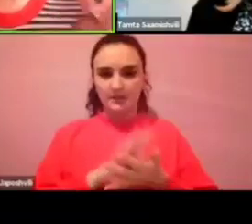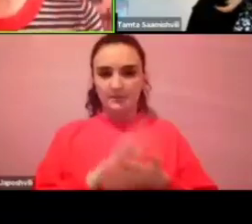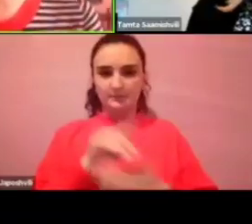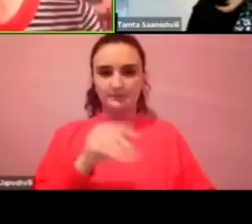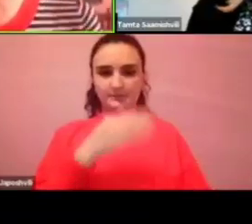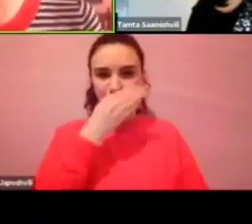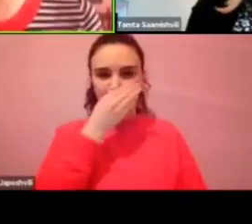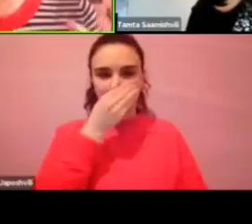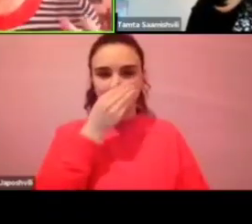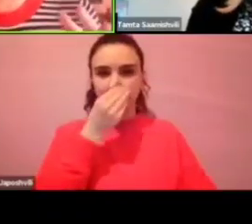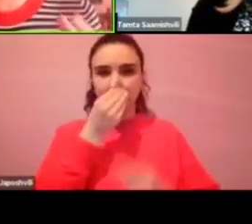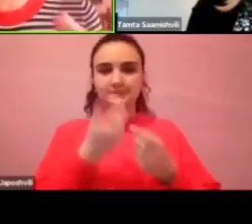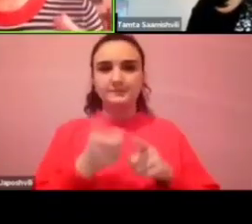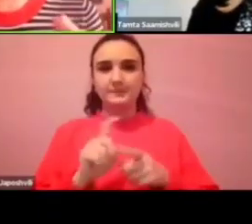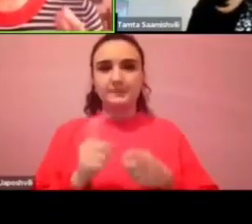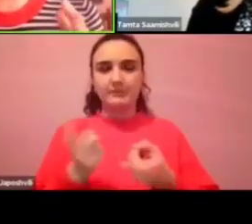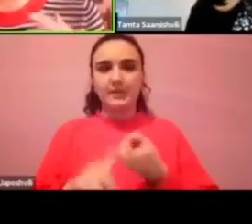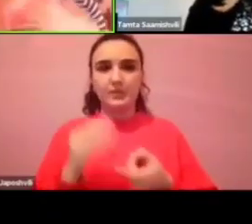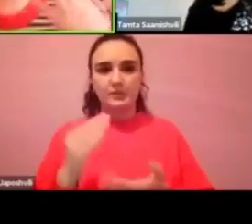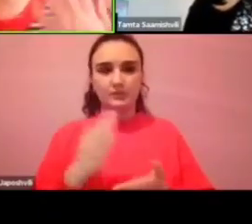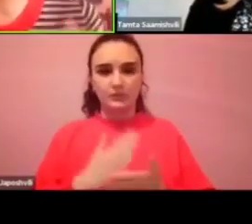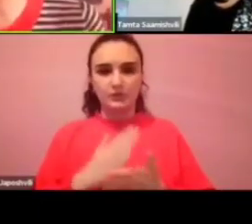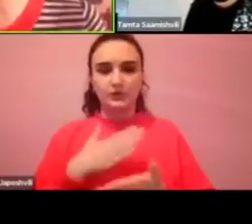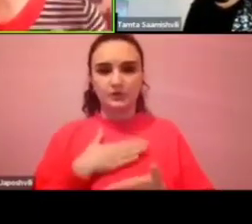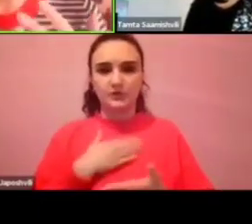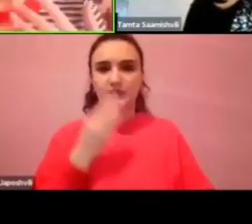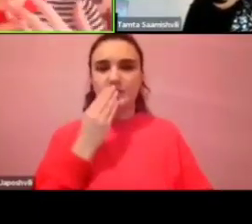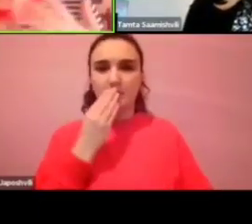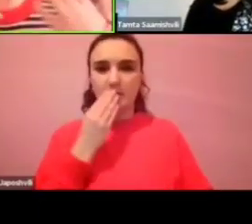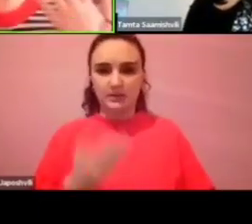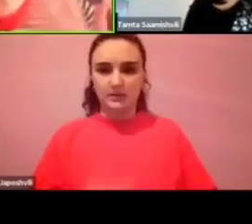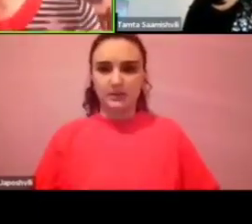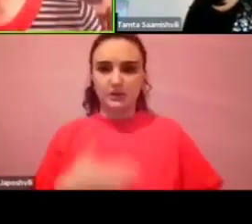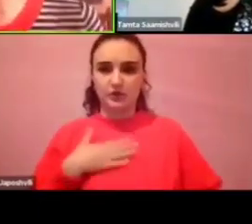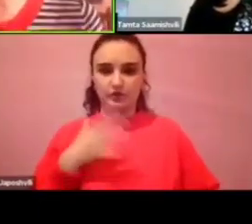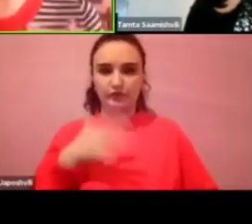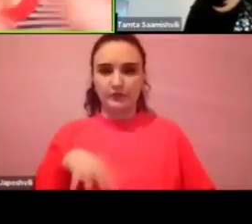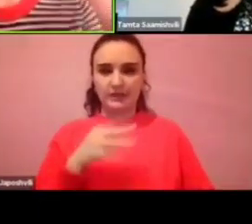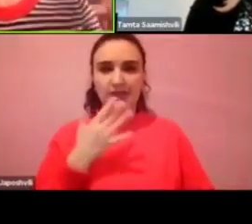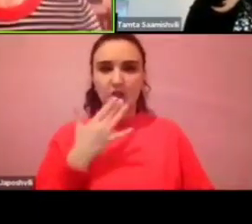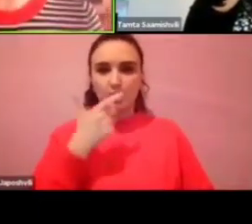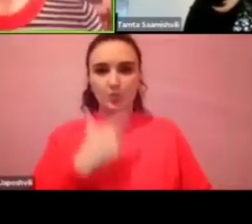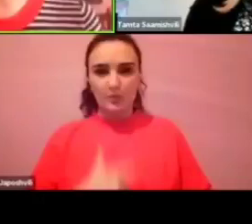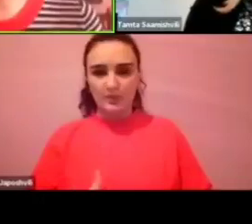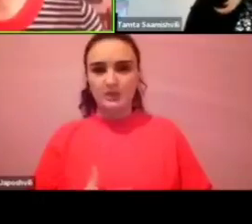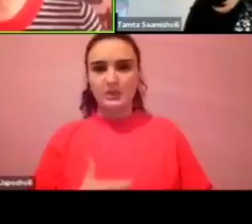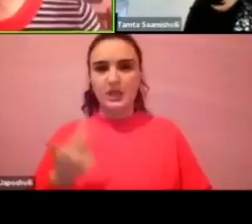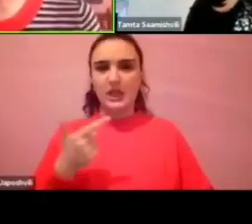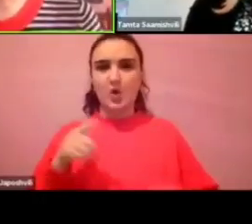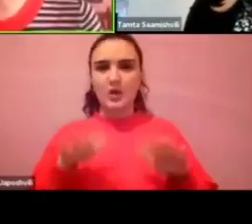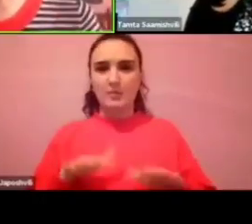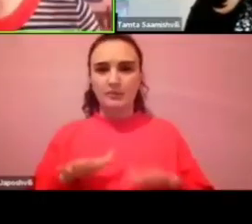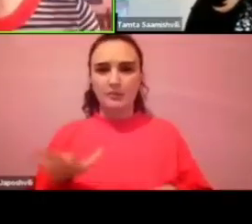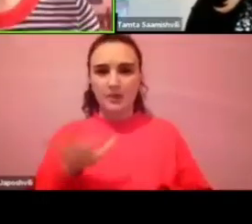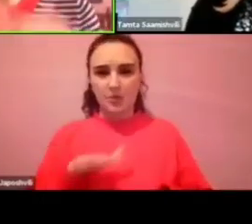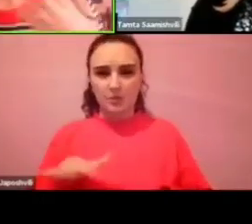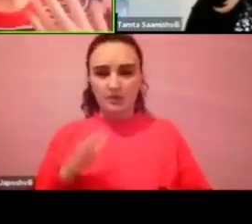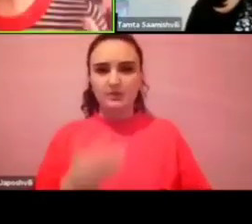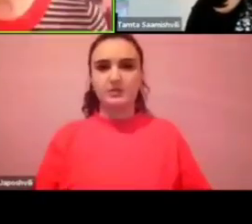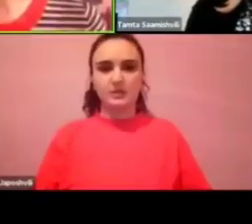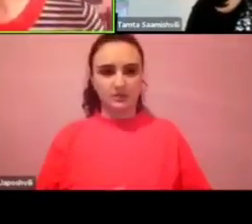აი ძალიან დამოკიდებულია ჩვენ კვებაზე, ჩვენ ეთნიკურობაზე, გეოგრაფიულობაზე აღმოჩნდა